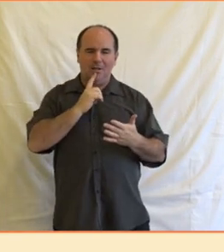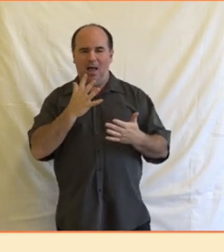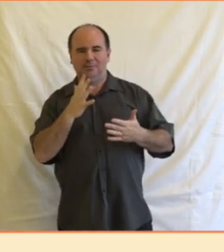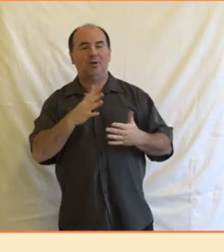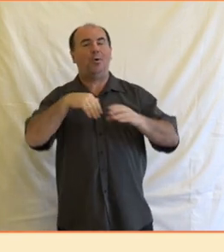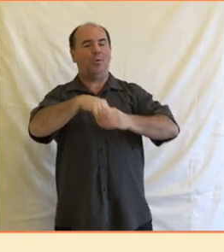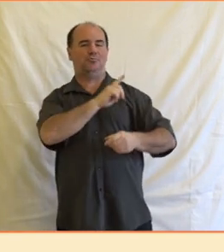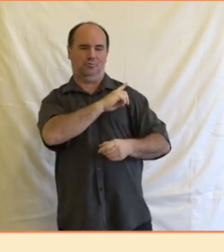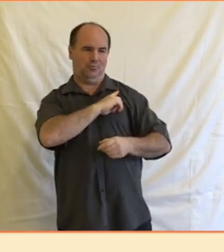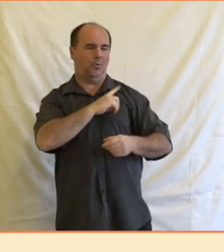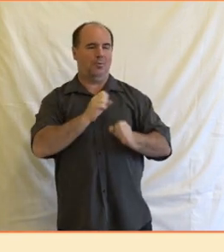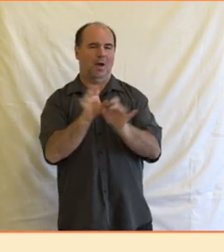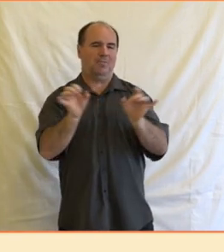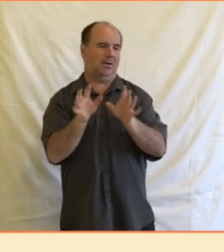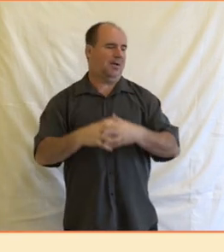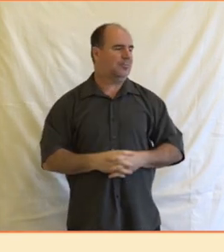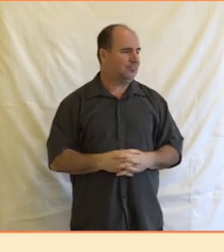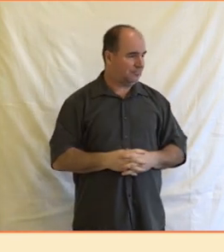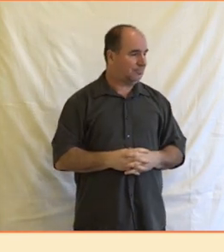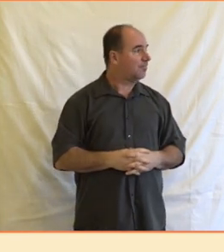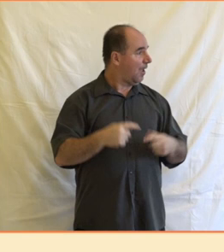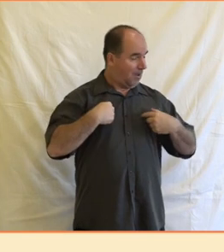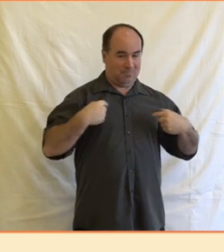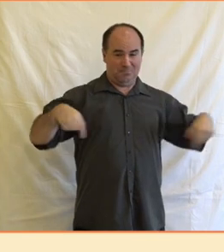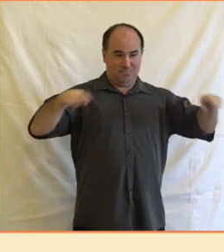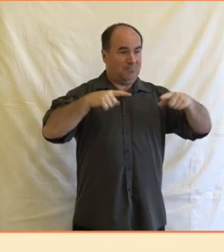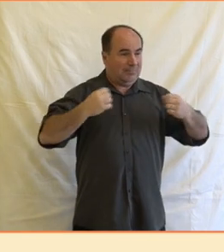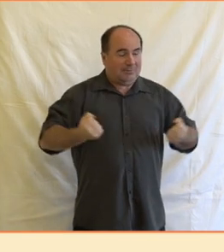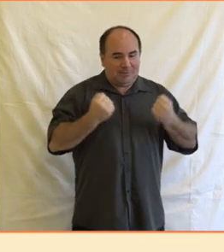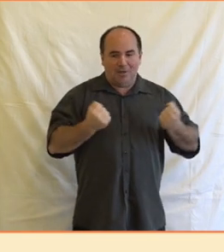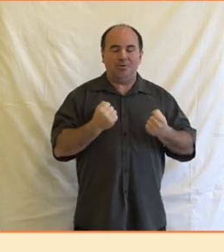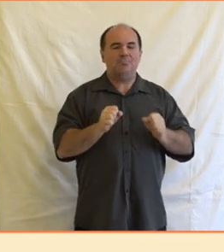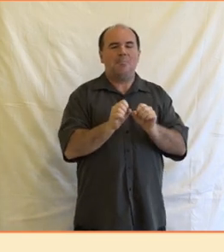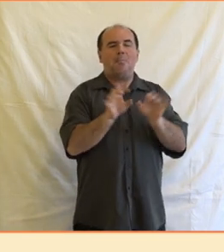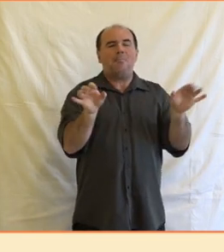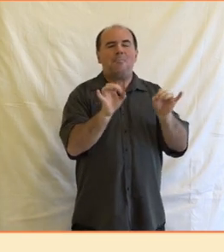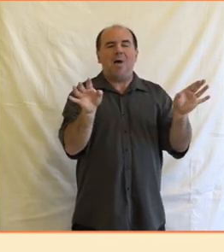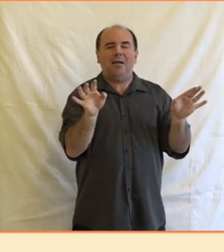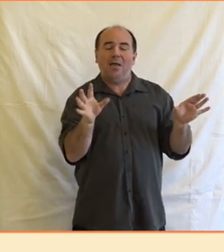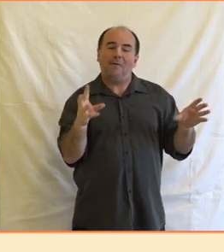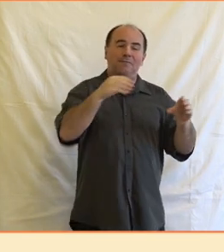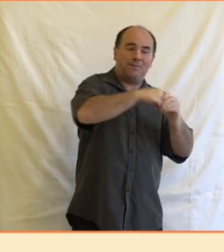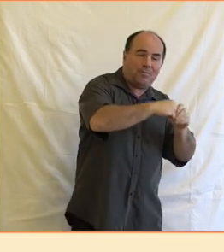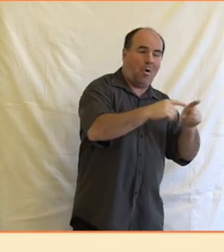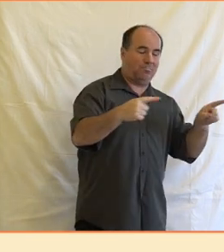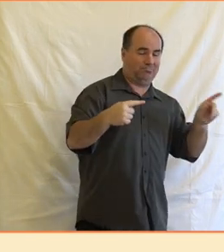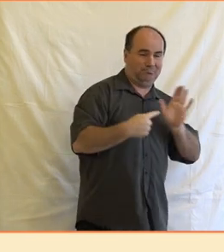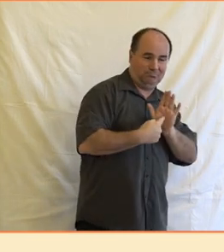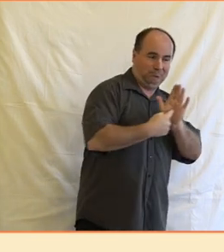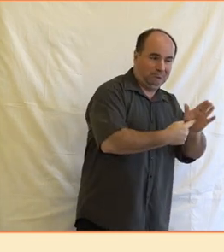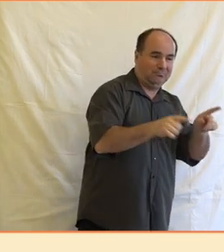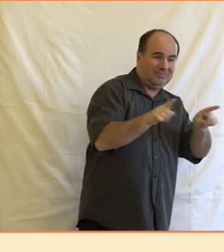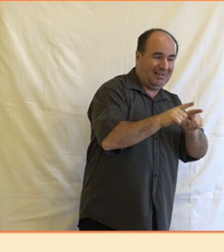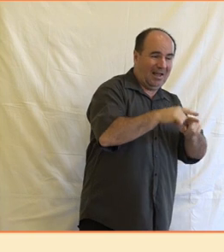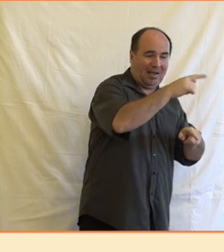se, aby ta média reprezentovala i regionální a lokální scénu. Tam jsme se